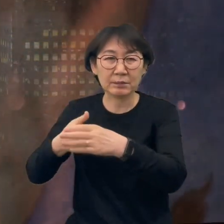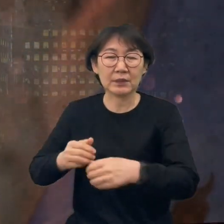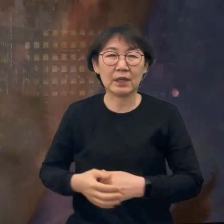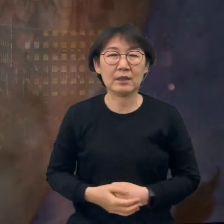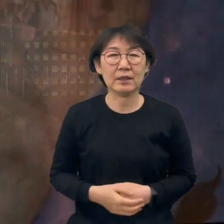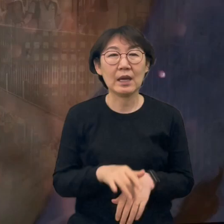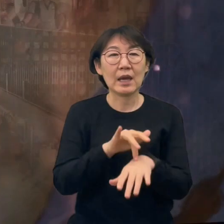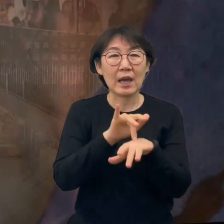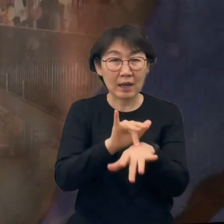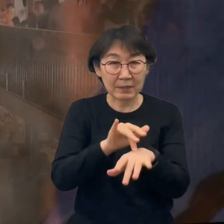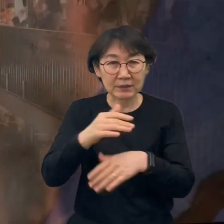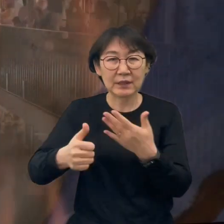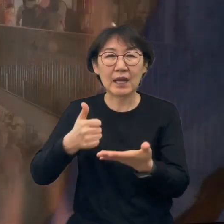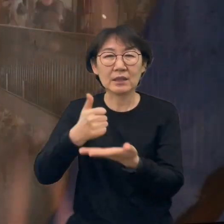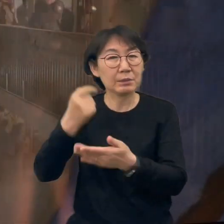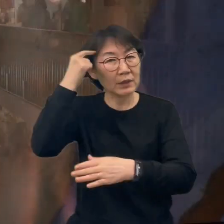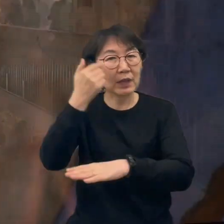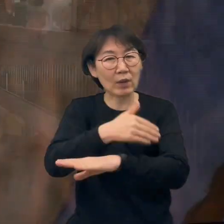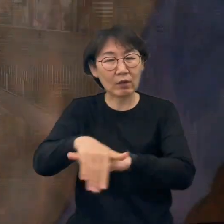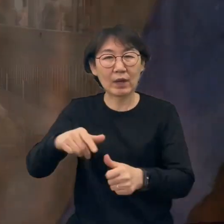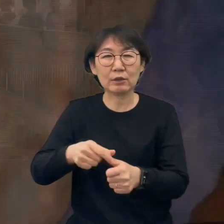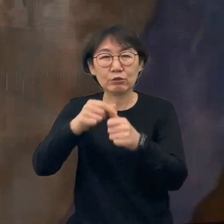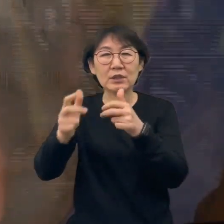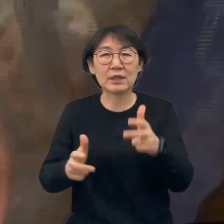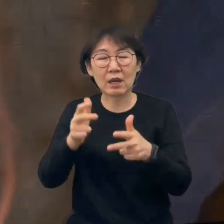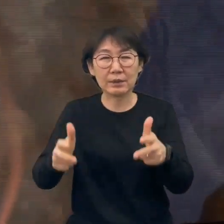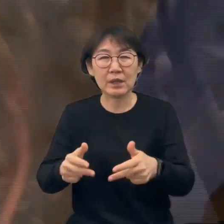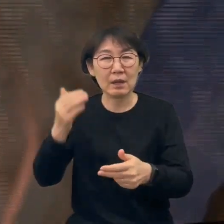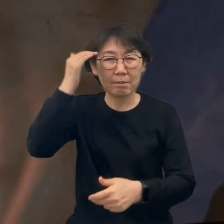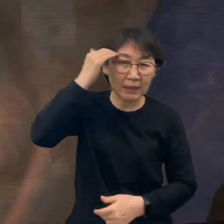대항하는 것입니다. 악마는 하느님의 계획과